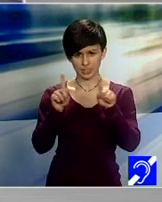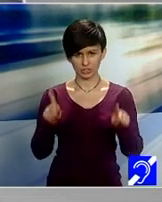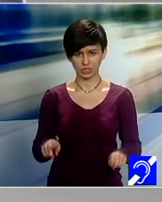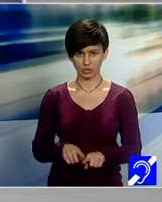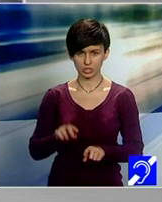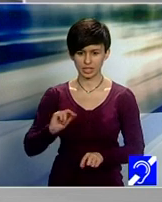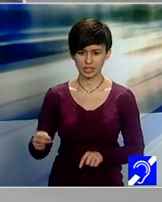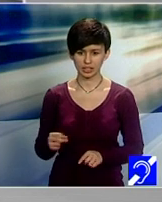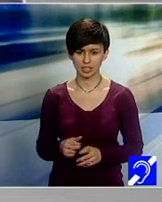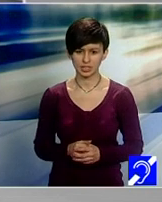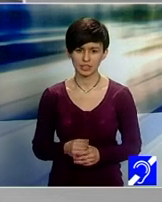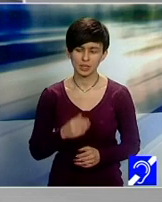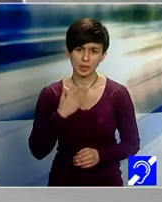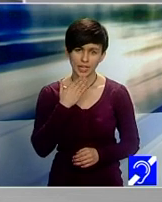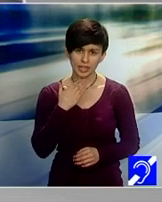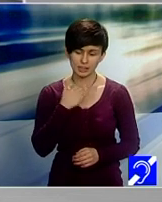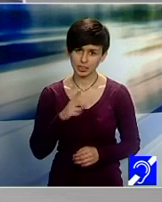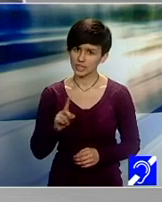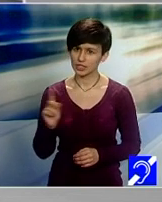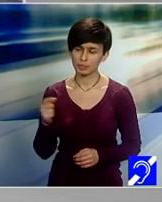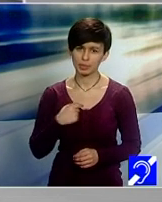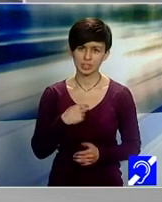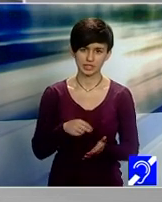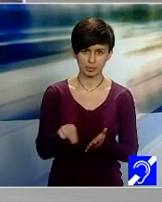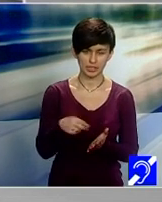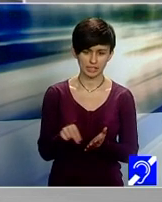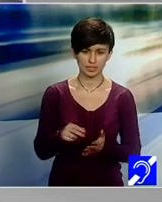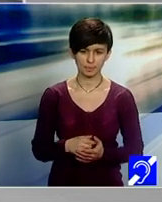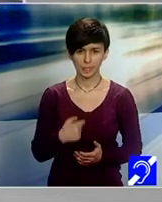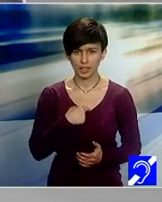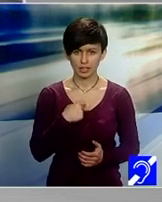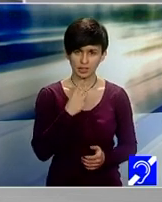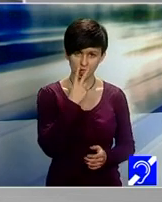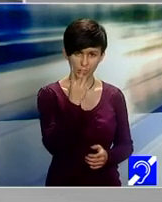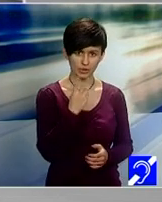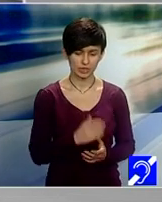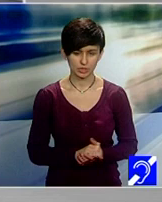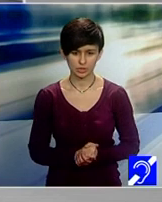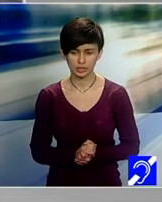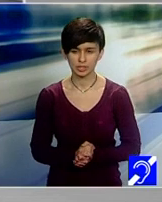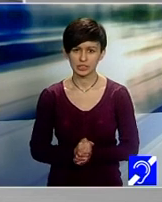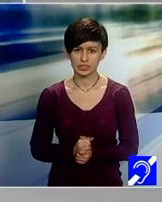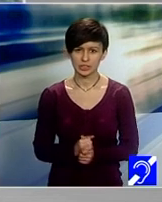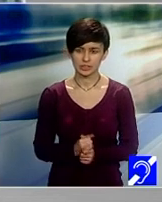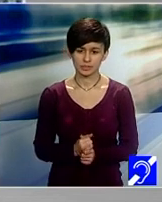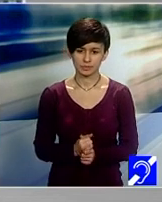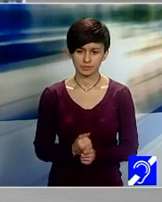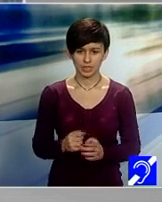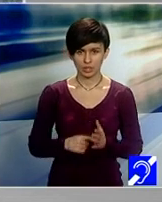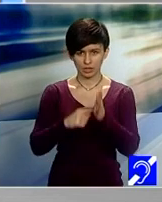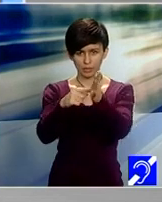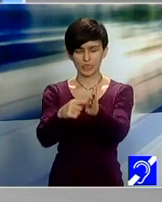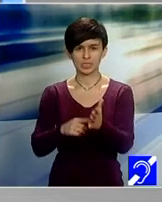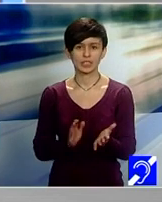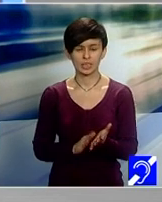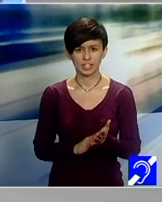nu, din păcate, nu și mai permite. Dacă îmi permiteți, eu chiar am văzut o expunere de motive a inițiatorului